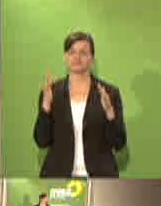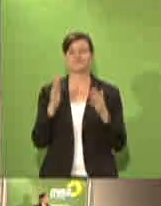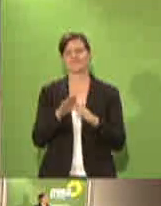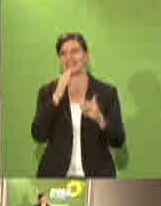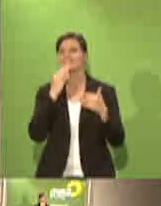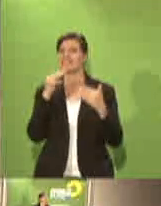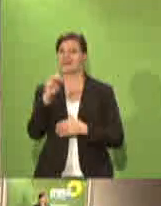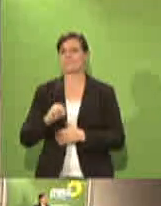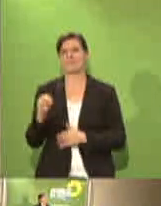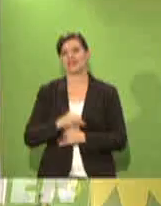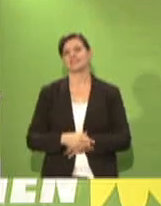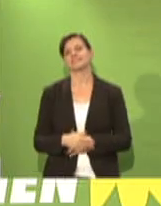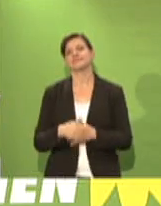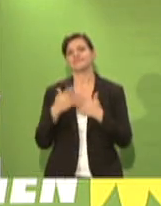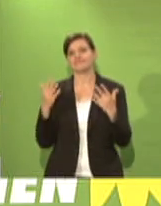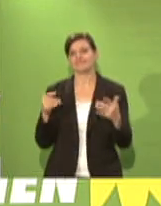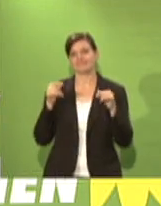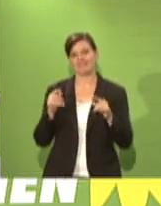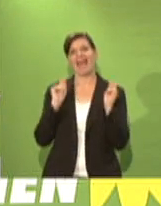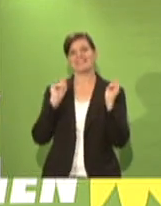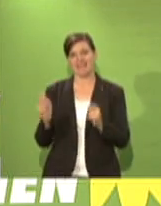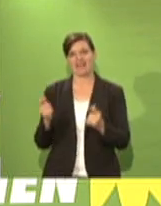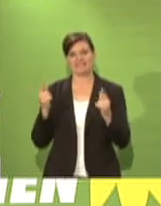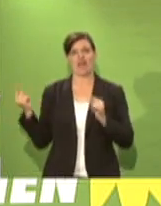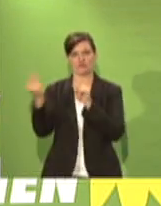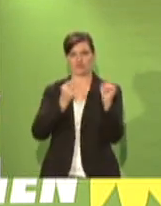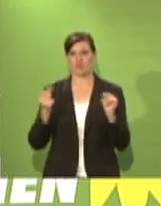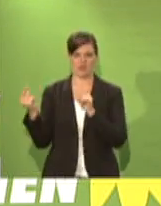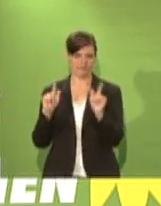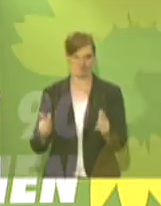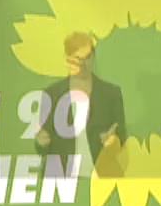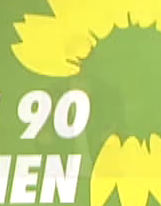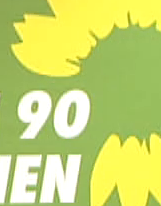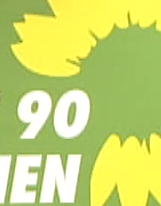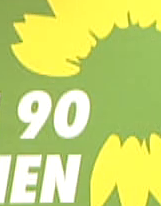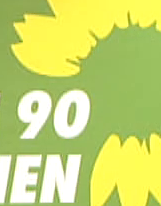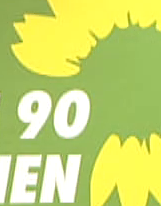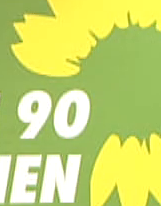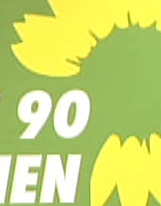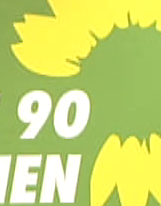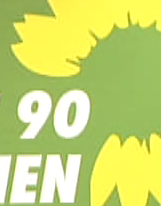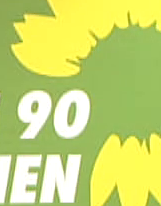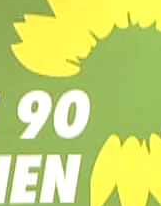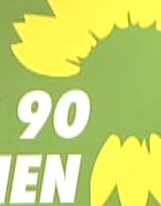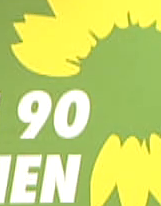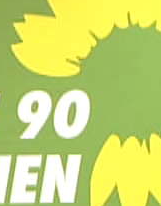Vielen Dank, Mike. Auch für diesen Antrag ist keine Aussprache vorgesehen, sodass wir sofort zur Abstimmung kommen